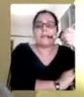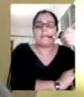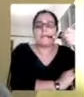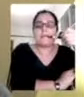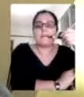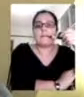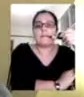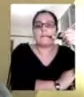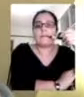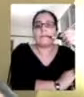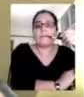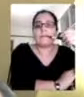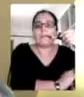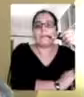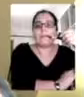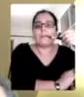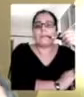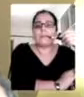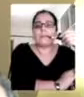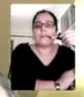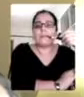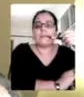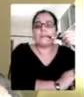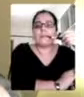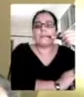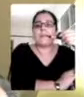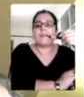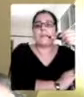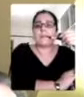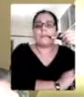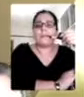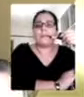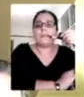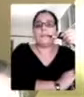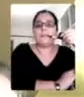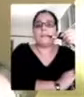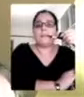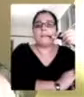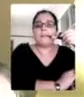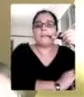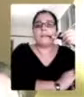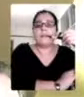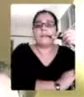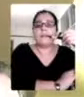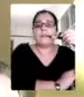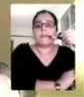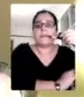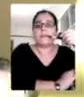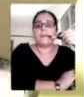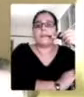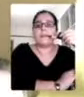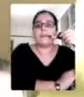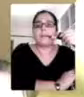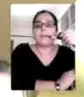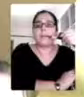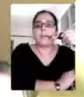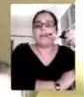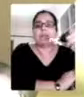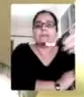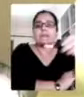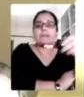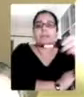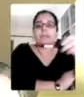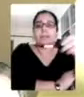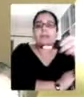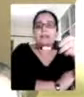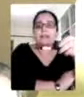derken bu seneki Danimarka seyahatini de kaçırmak durumunda kaldık. Maalesef gidemedik. Orada Atilla İstek temsil etti bizi. Ondan